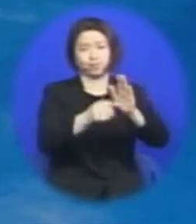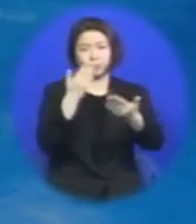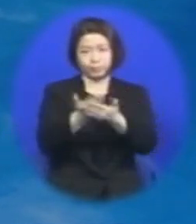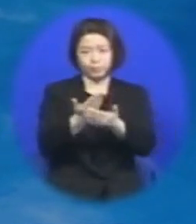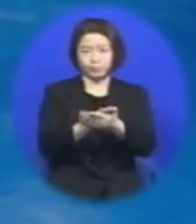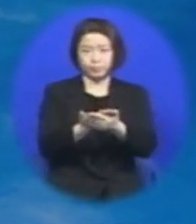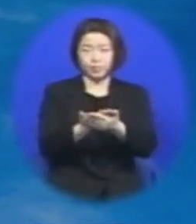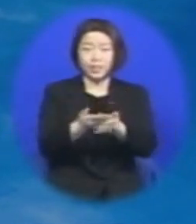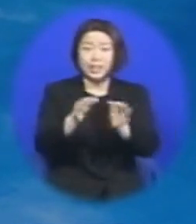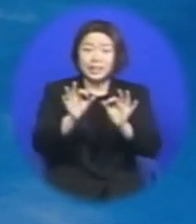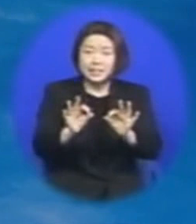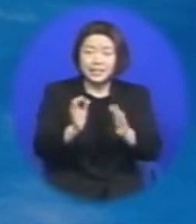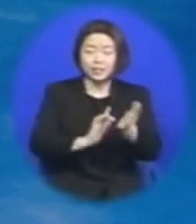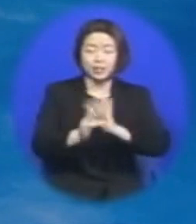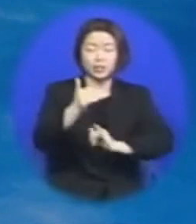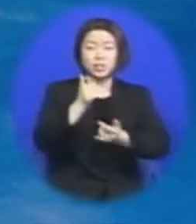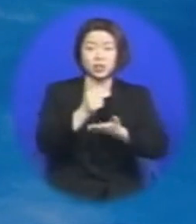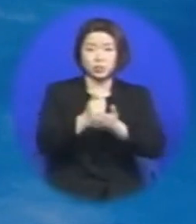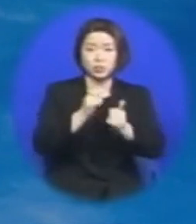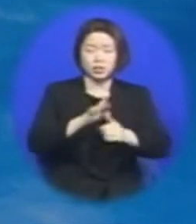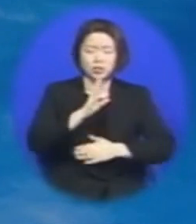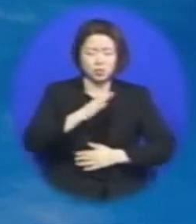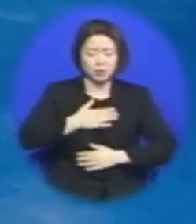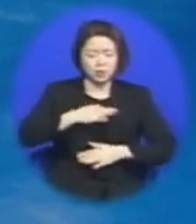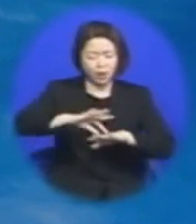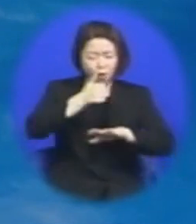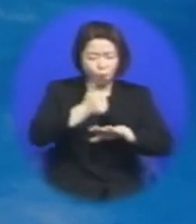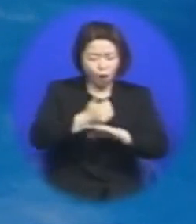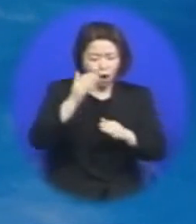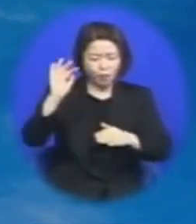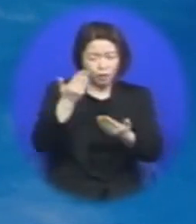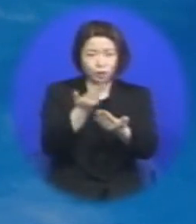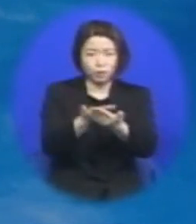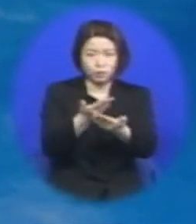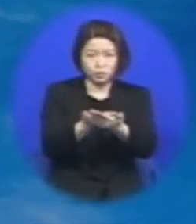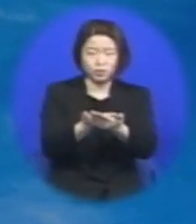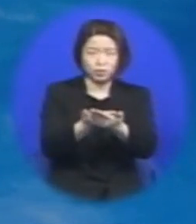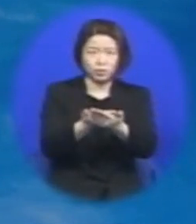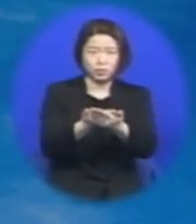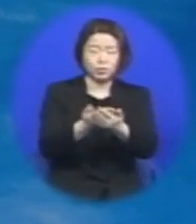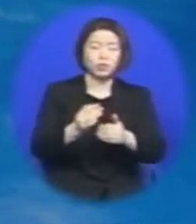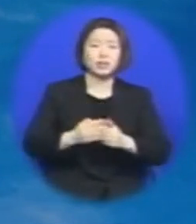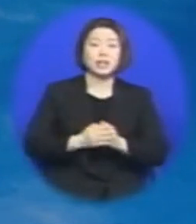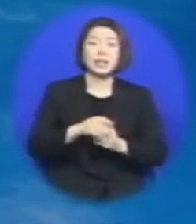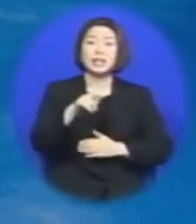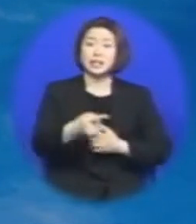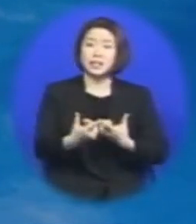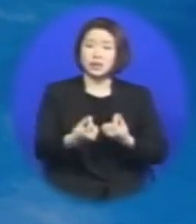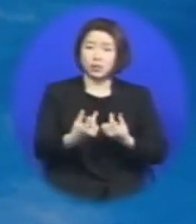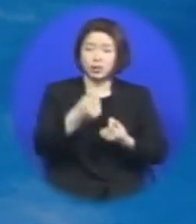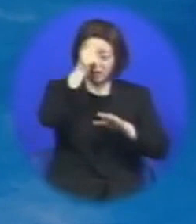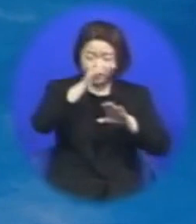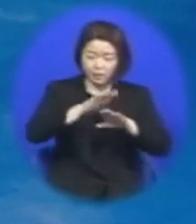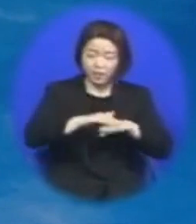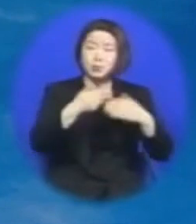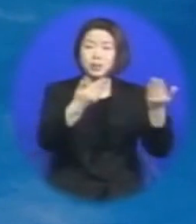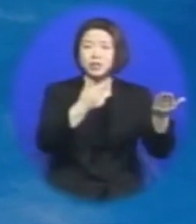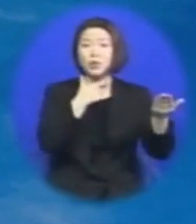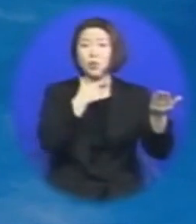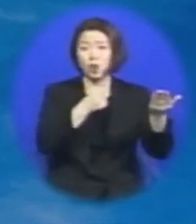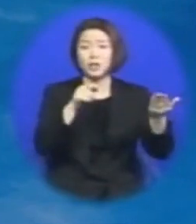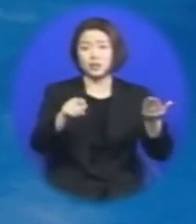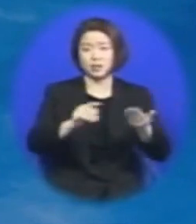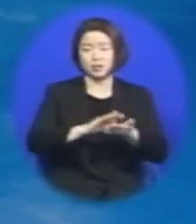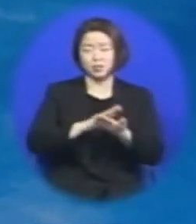이제는 예수님께서 정말 나의 왕이 되어 주세요 이렇게 예배하기를 원하신다는